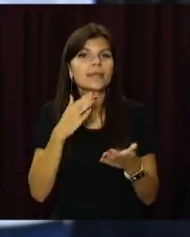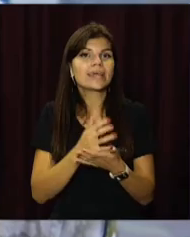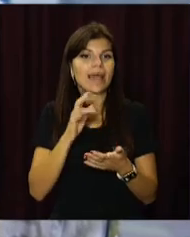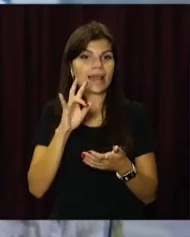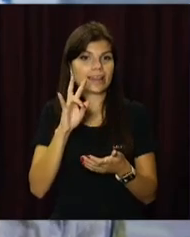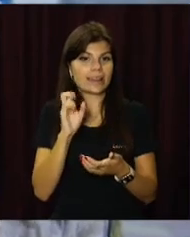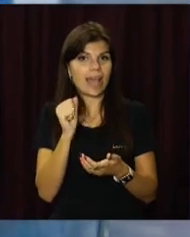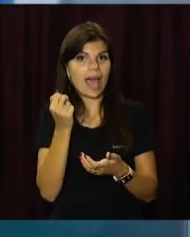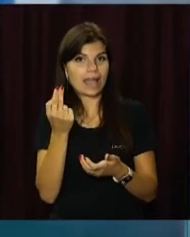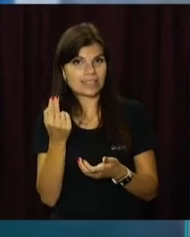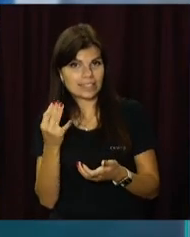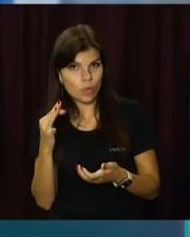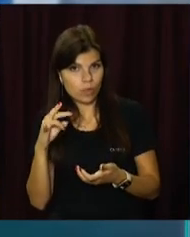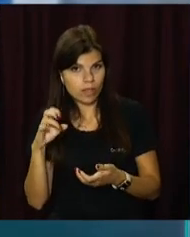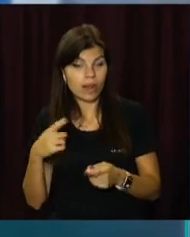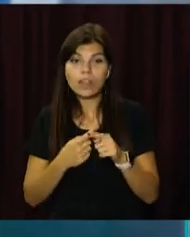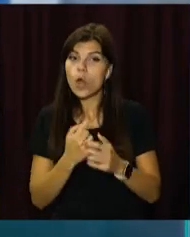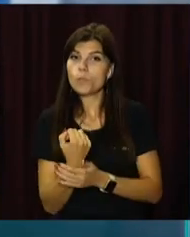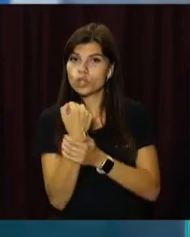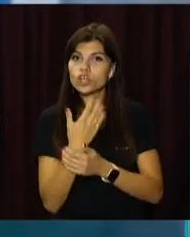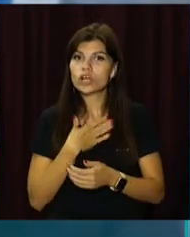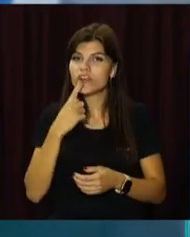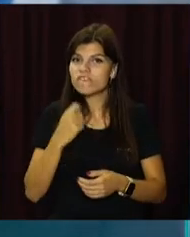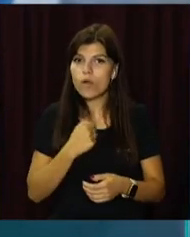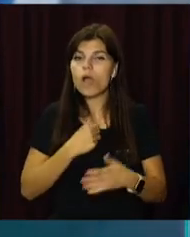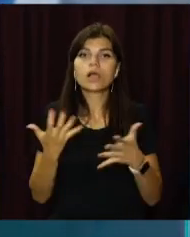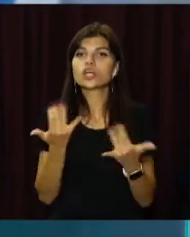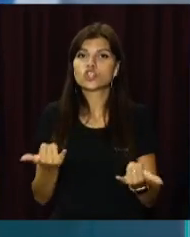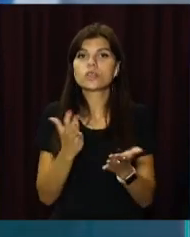національна нація. Це підтримка наших воїнів, які зараз знаходяться